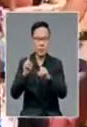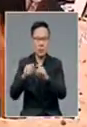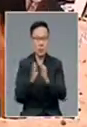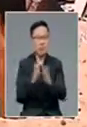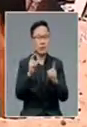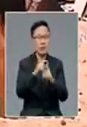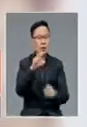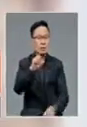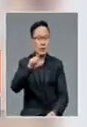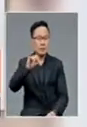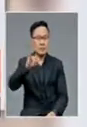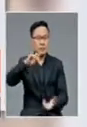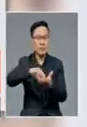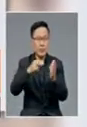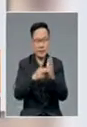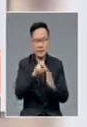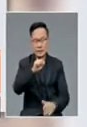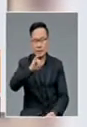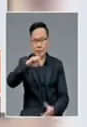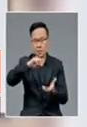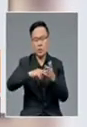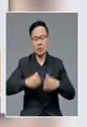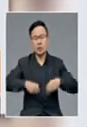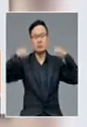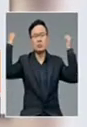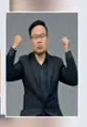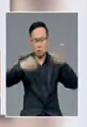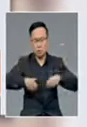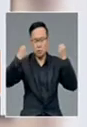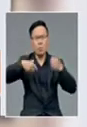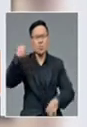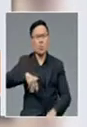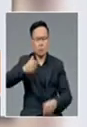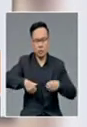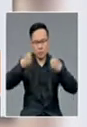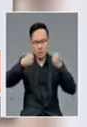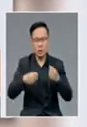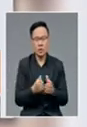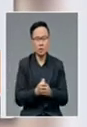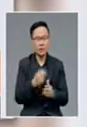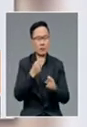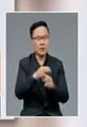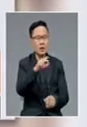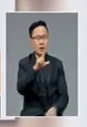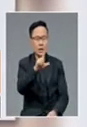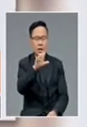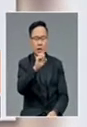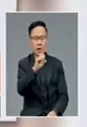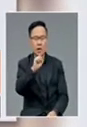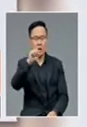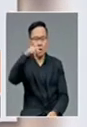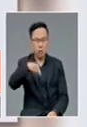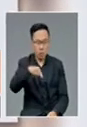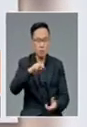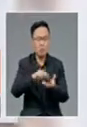slipก็มาจากคำว่า slip on a shirt ที่แปลว่าถอดเสื้อเถอะ slop ก็คือ slop on sunscreen ก็ทาครีมกันแดดหน่อย